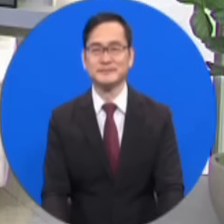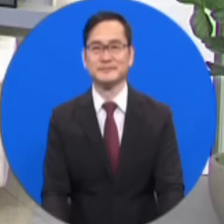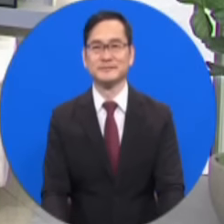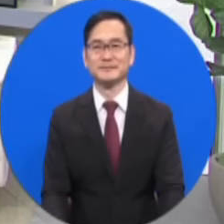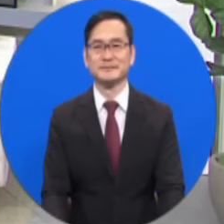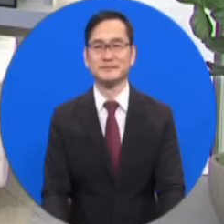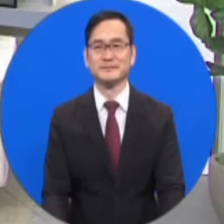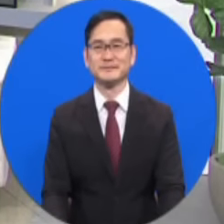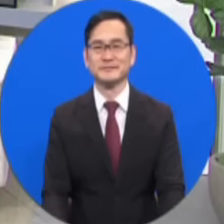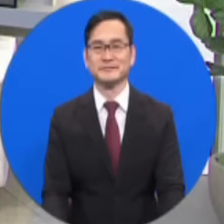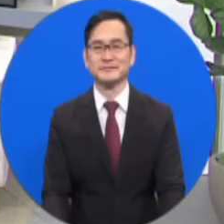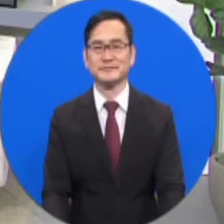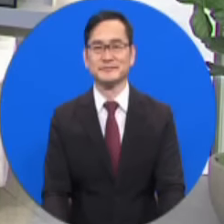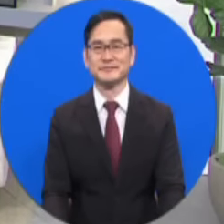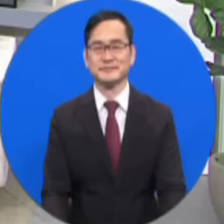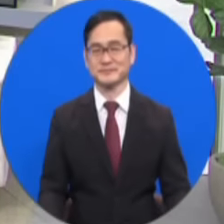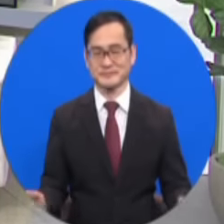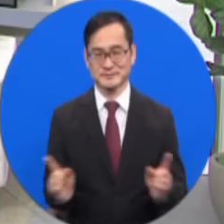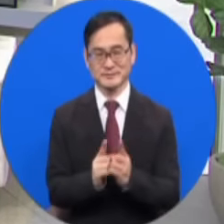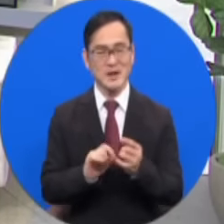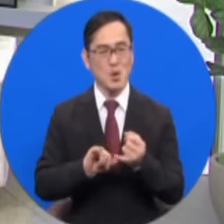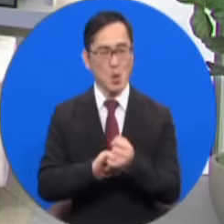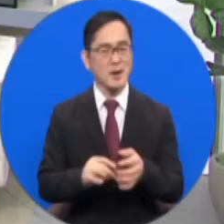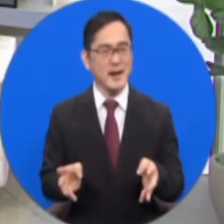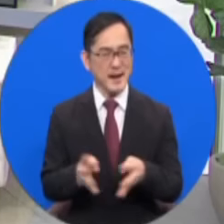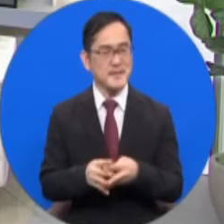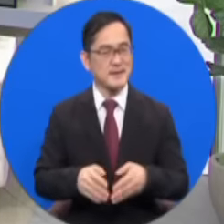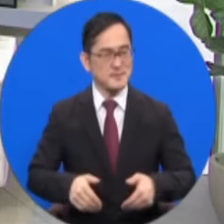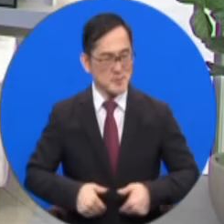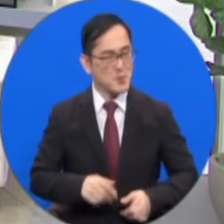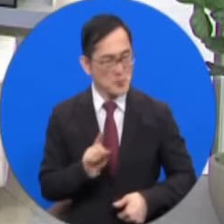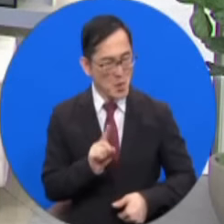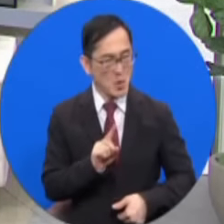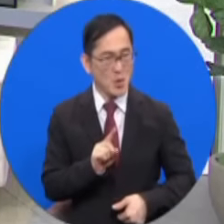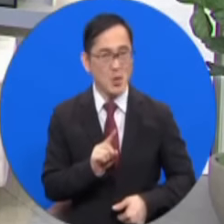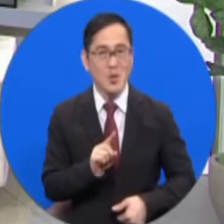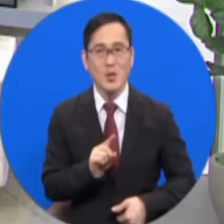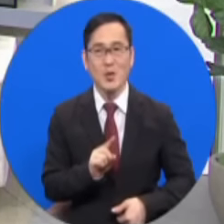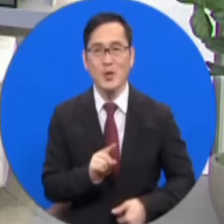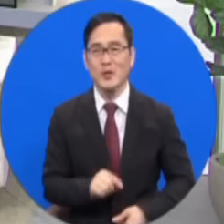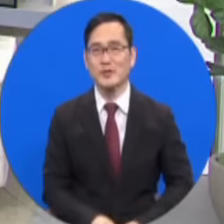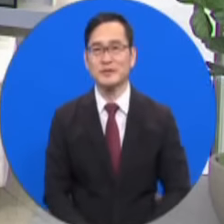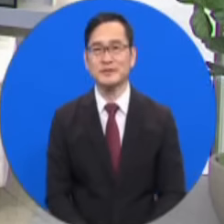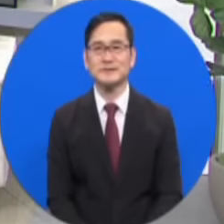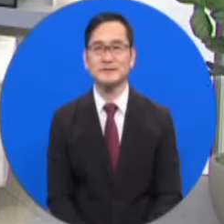결정입니다 오늘 유난 면담에서 반드시 필요한게 뭘까 결정구를 공개합니다